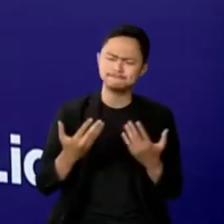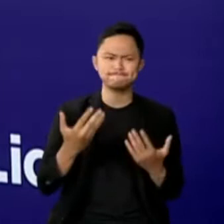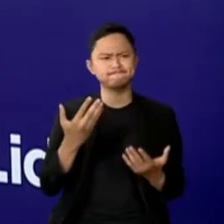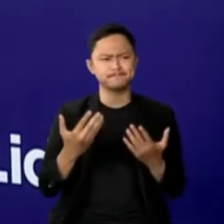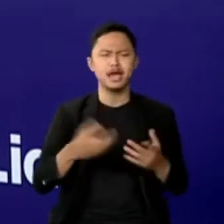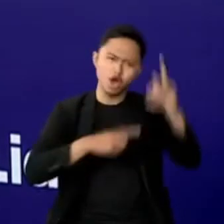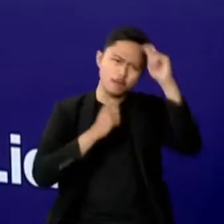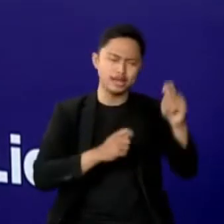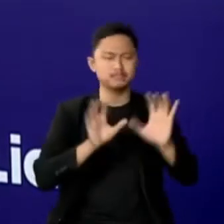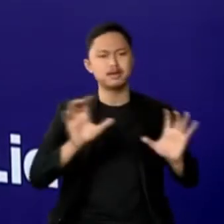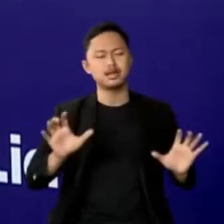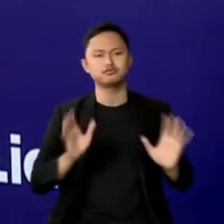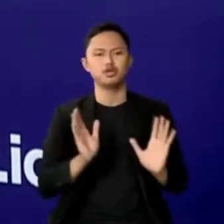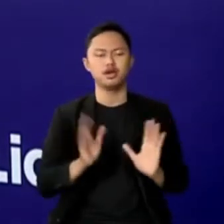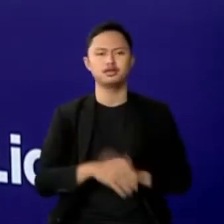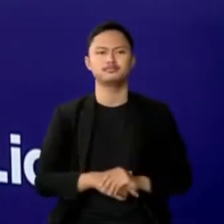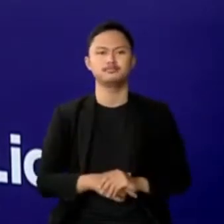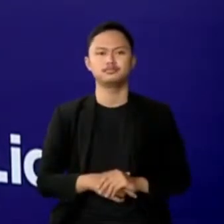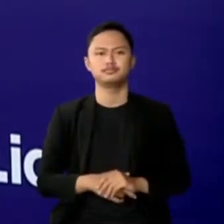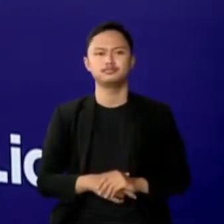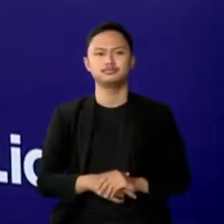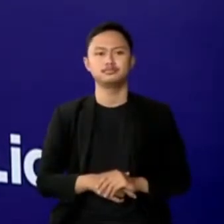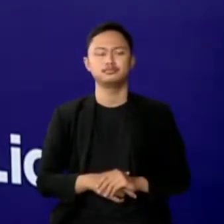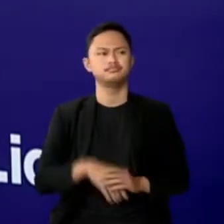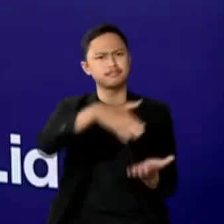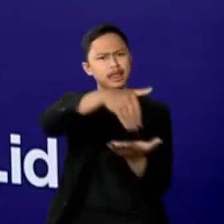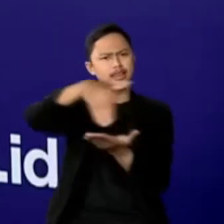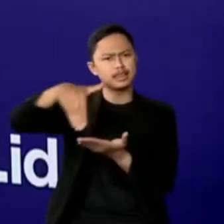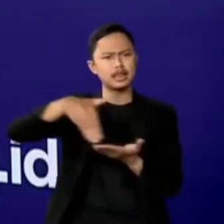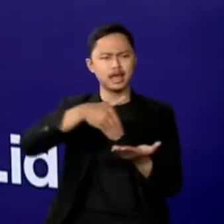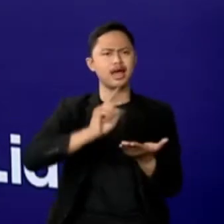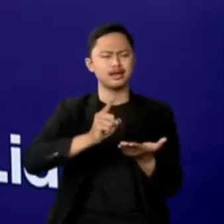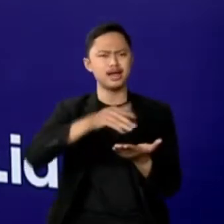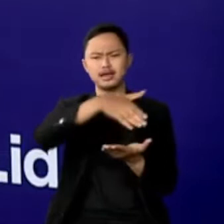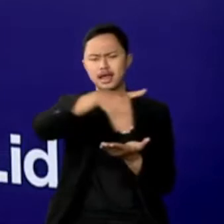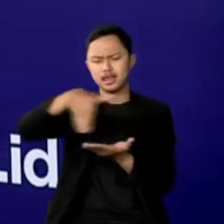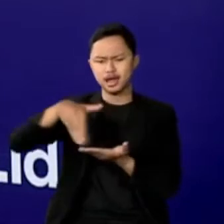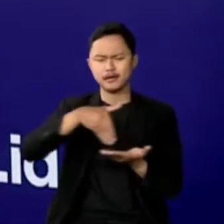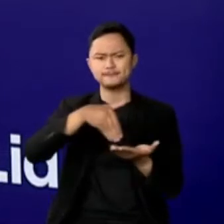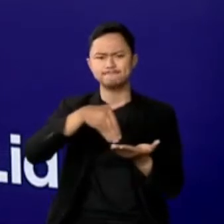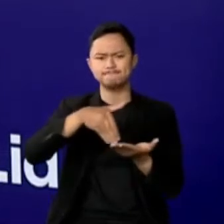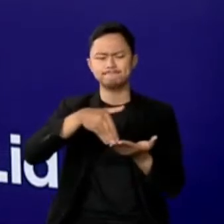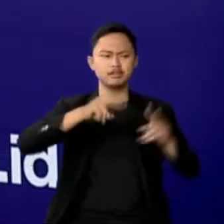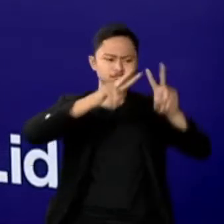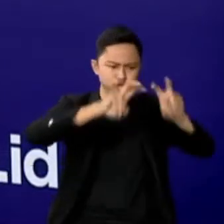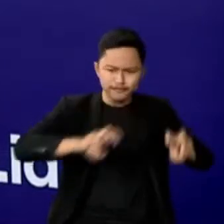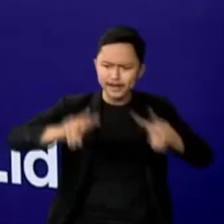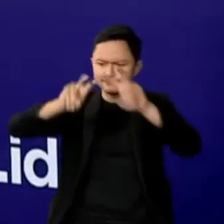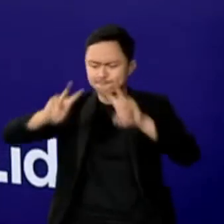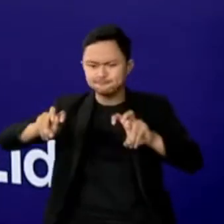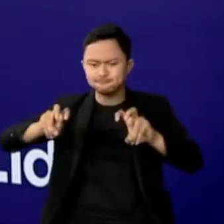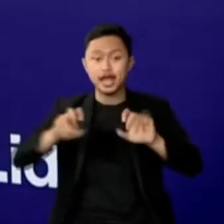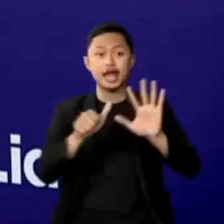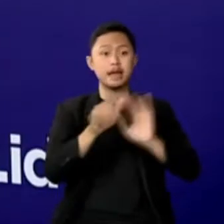banyak yang patutlah kita di awal itu data dari survei itu